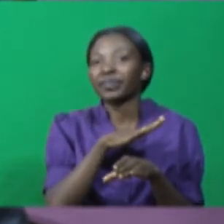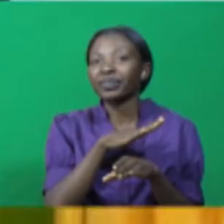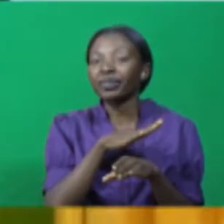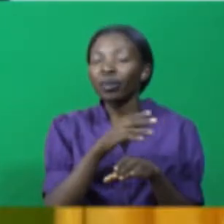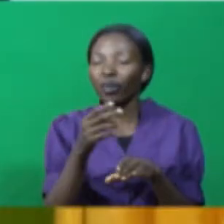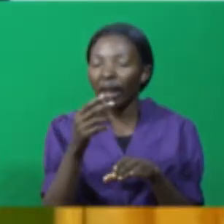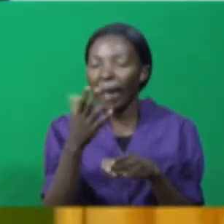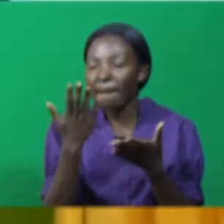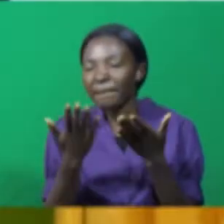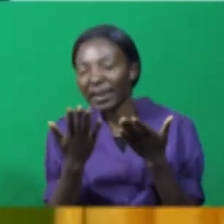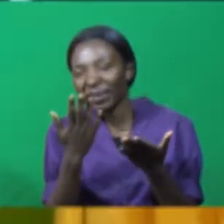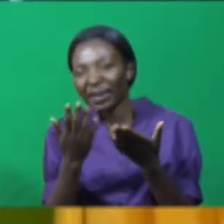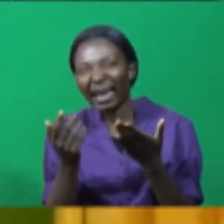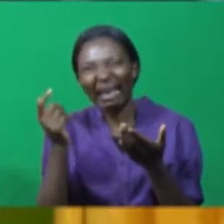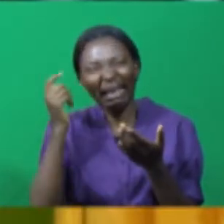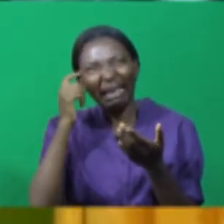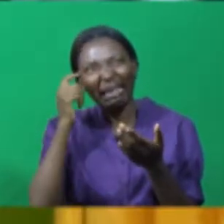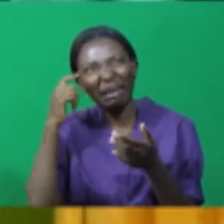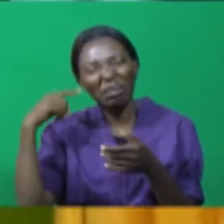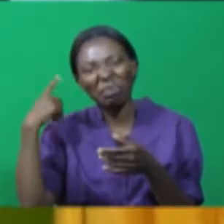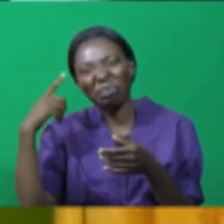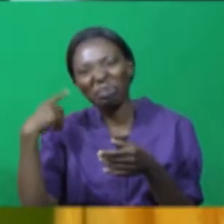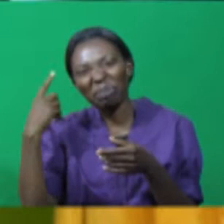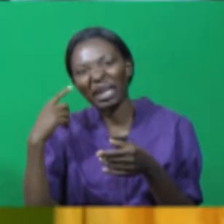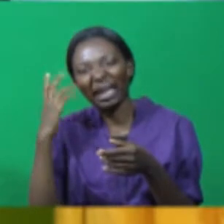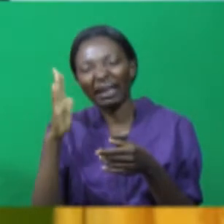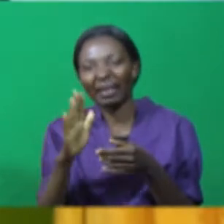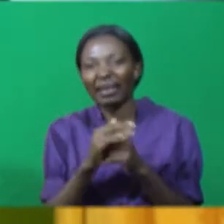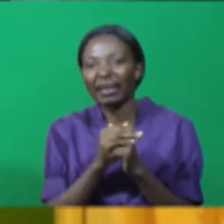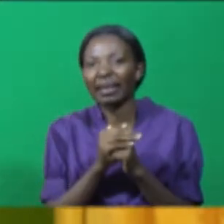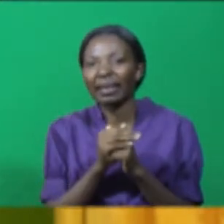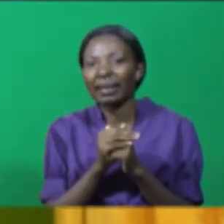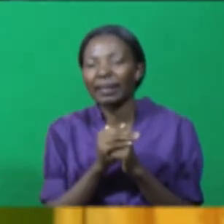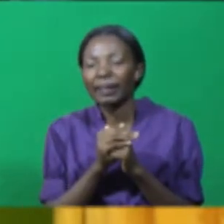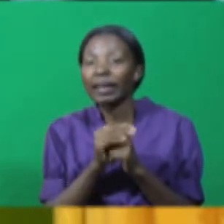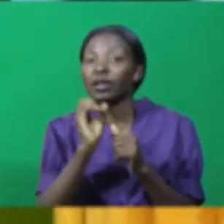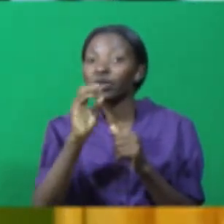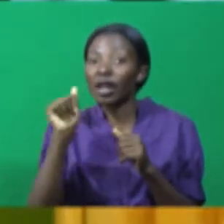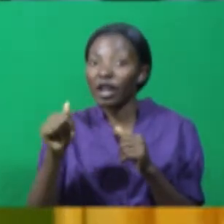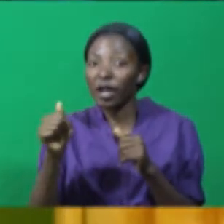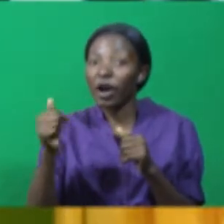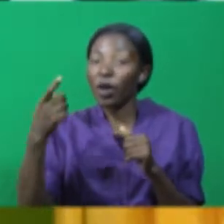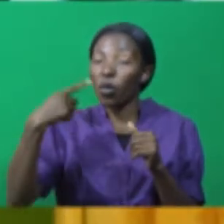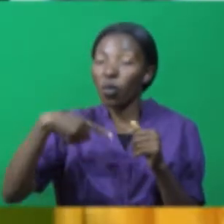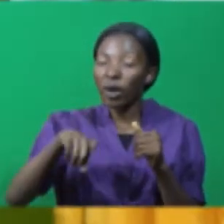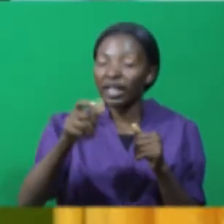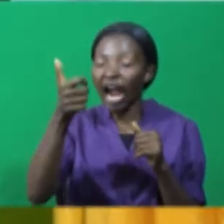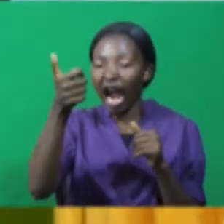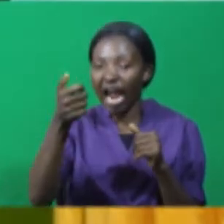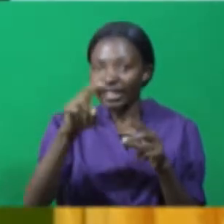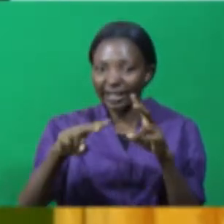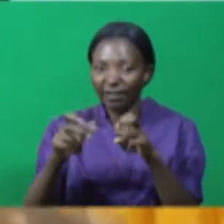kuita unge pfungwa dzisina kukwana kuno asi zvinomboitika kwakunotsvaga munhu kunodedza